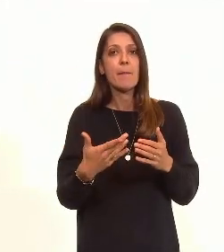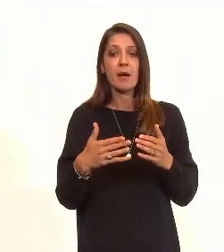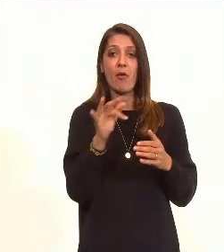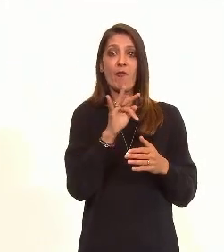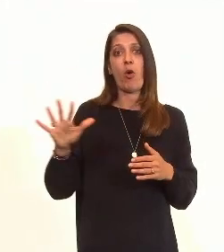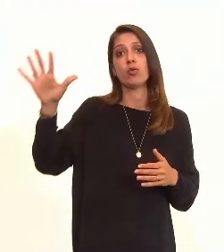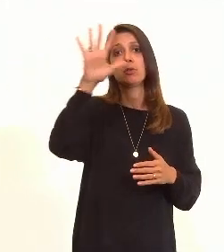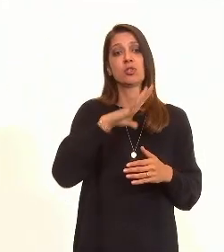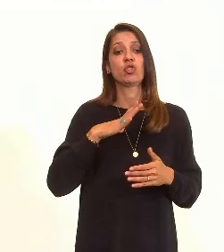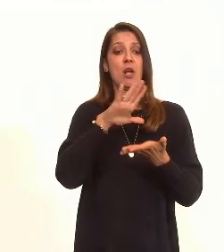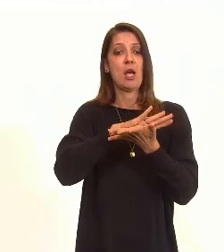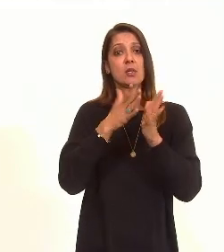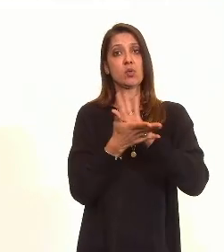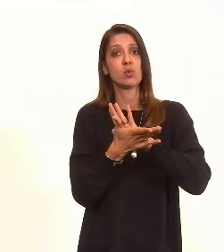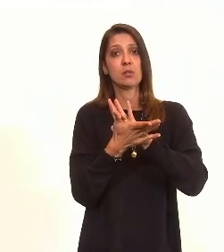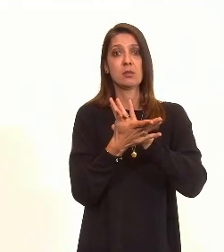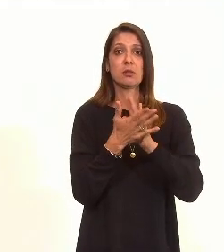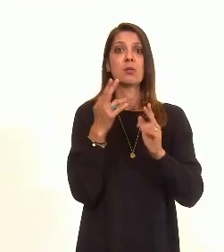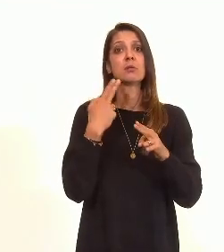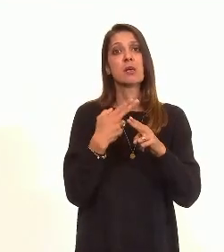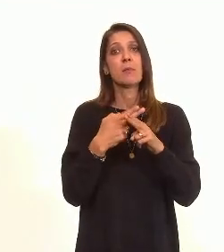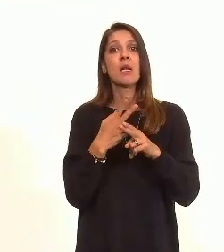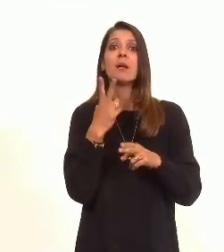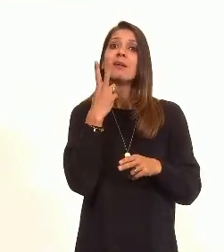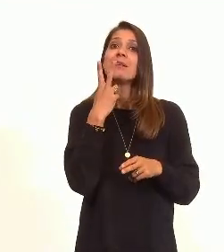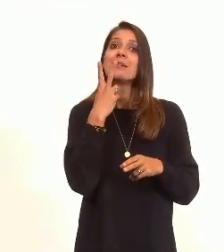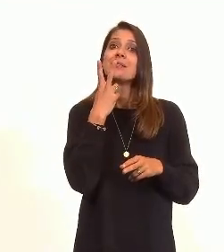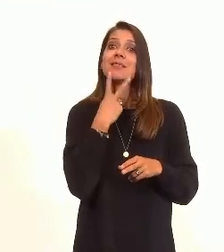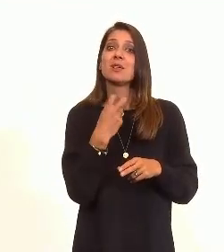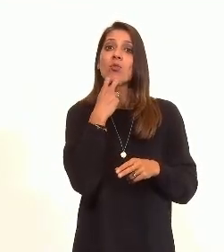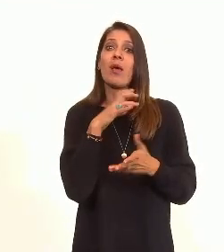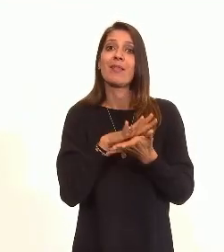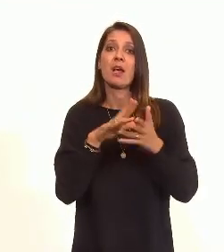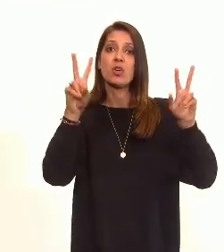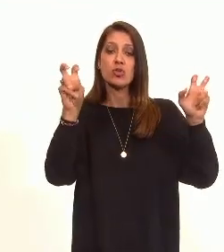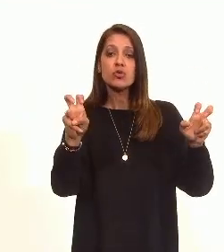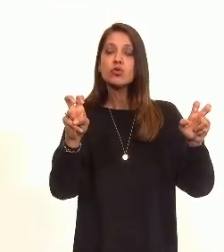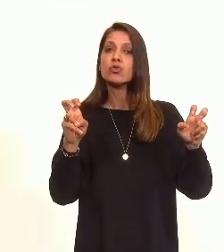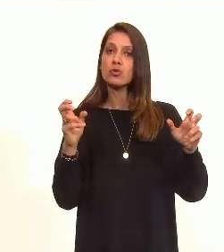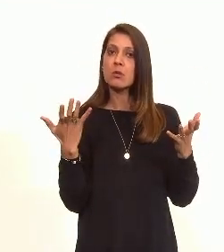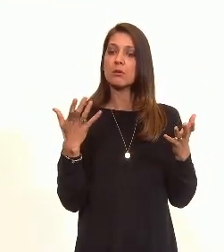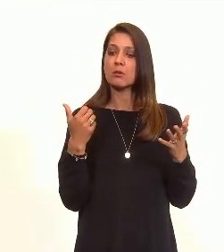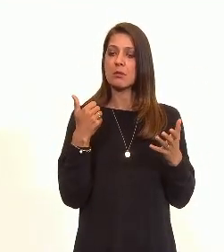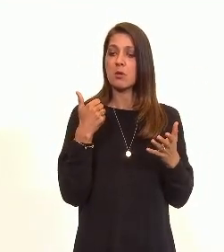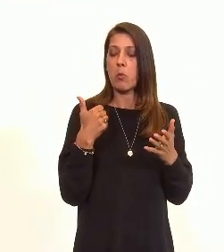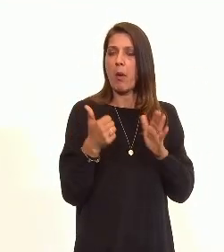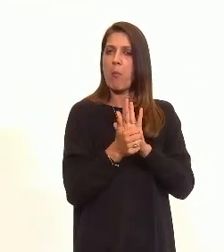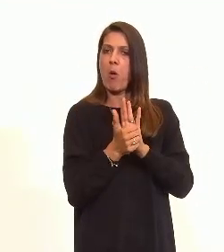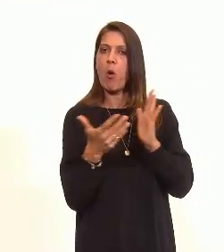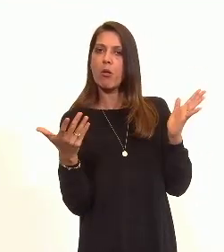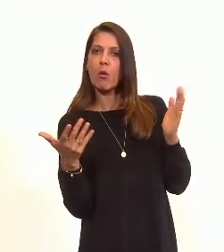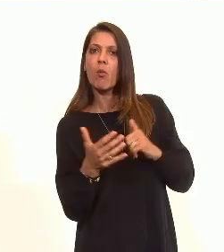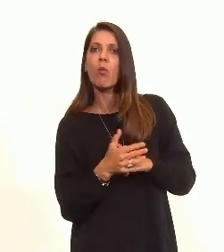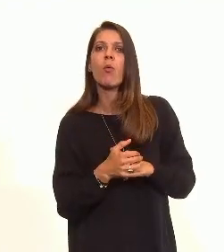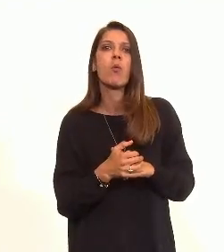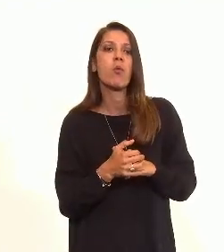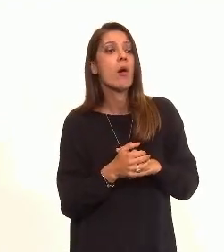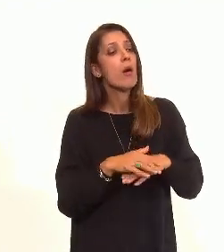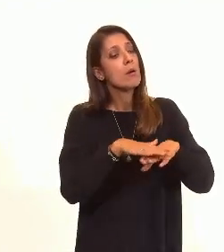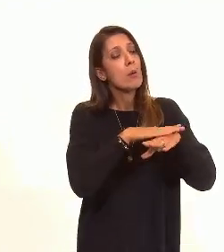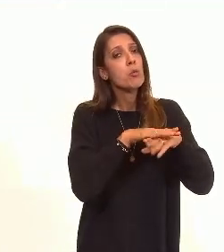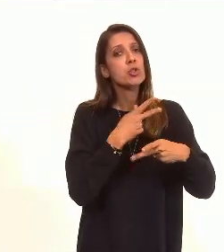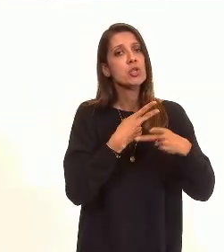une association nationale citoyennage qui donne de la voix, qui se fait entendre, qui est un interlocuteur dédié des politiques publiques.